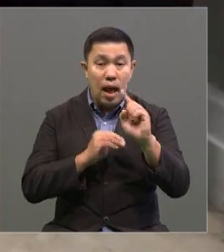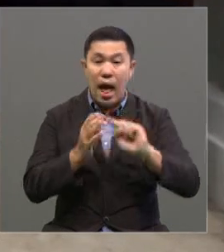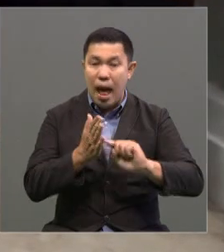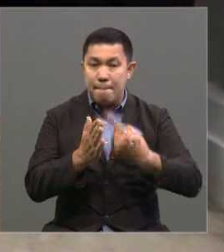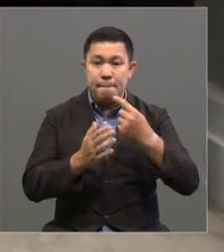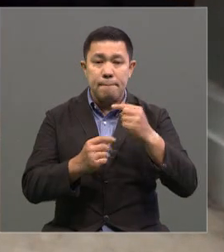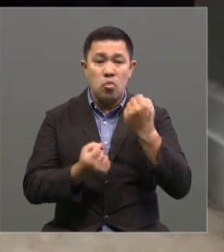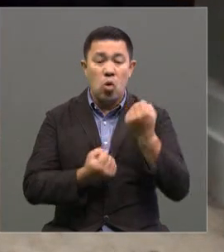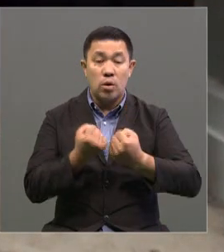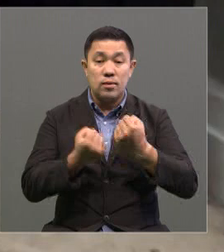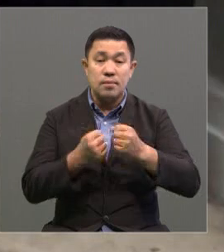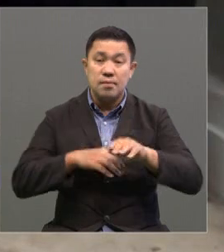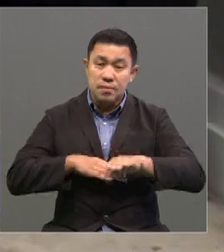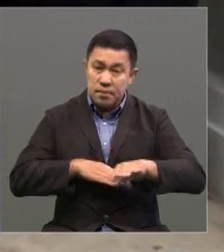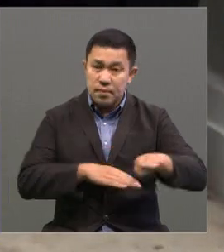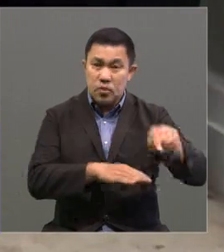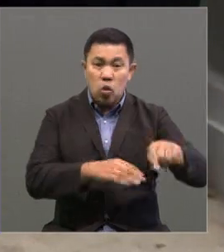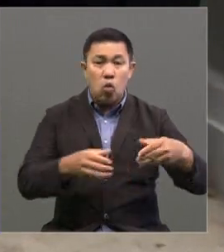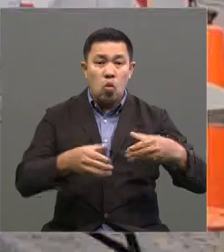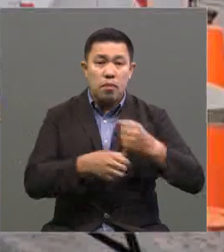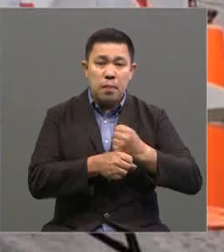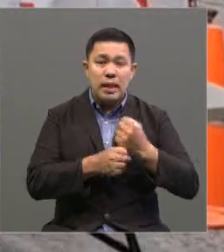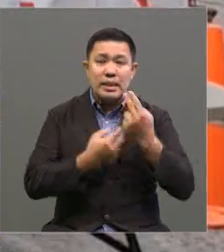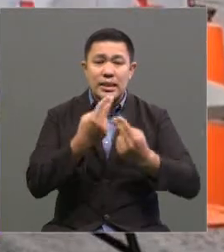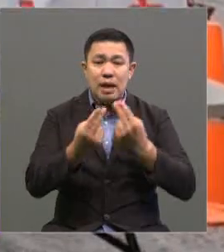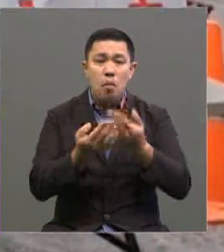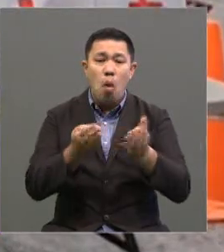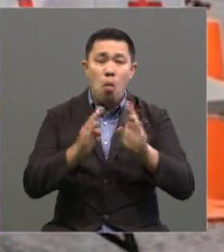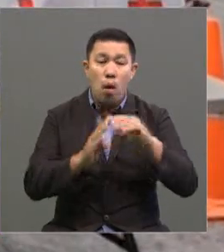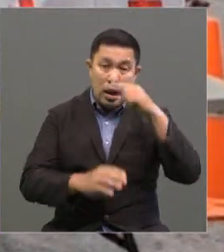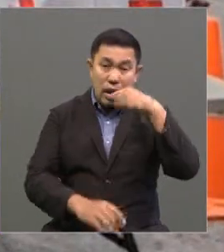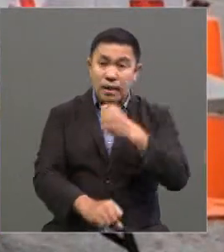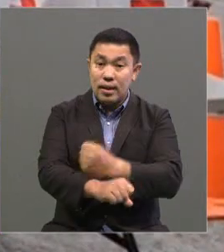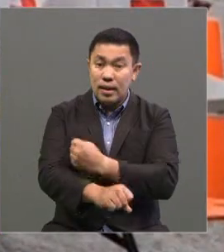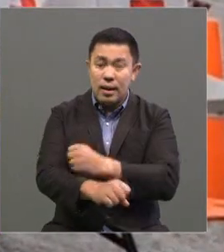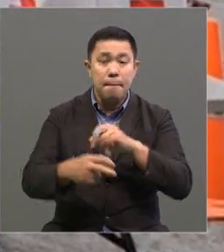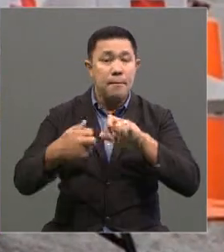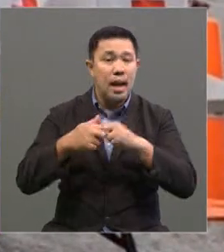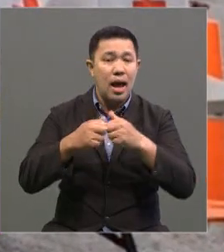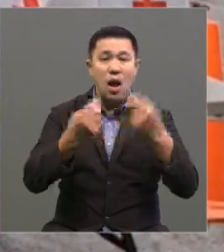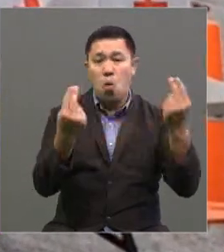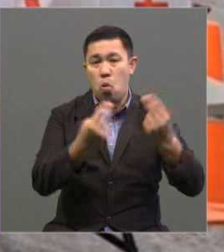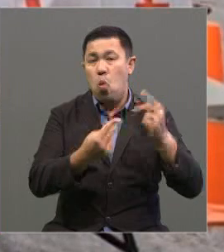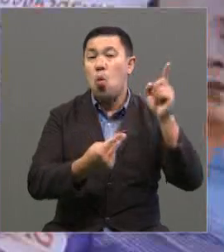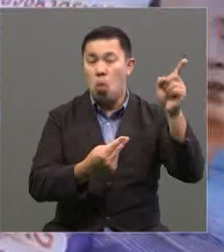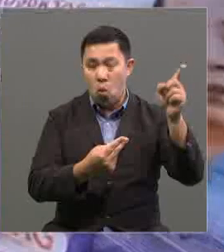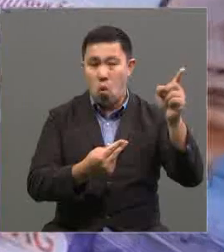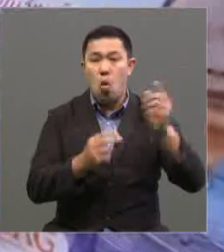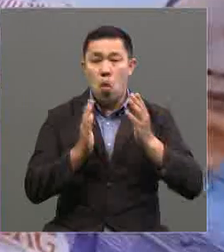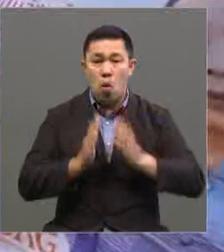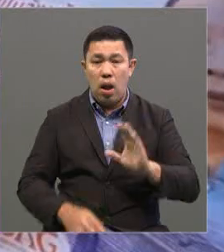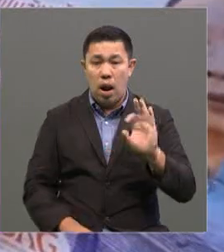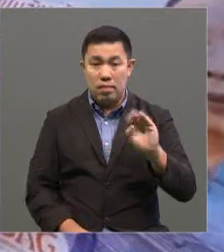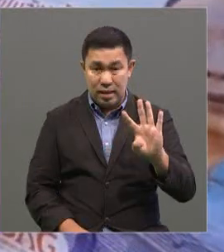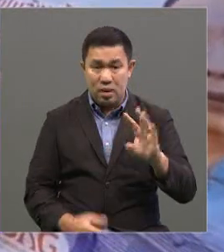กออฟปล่อยคาราวานทีมเจ้าหน้าที่ไปเยี่ยมเยียนครอบครัวแรงงานไทยจากสถานการณ์ความไม่สงบที่เกิดขึ้น94คนนะ